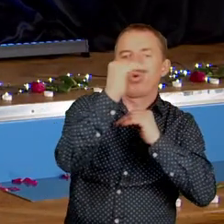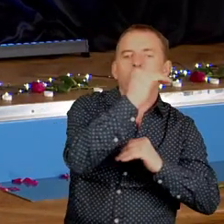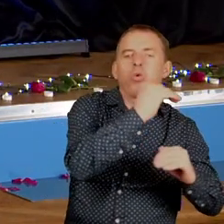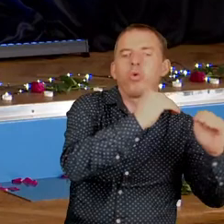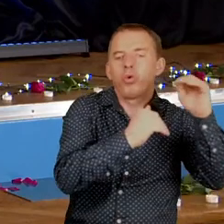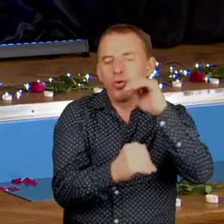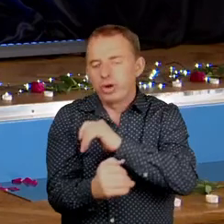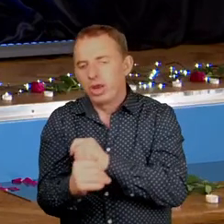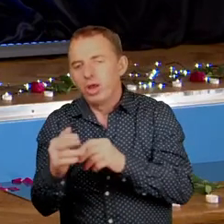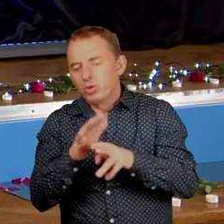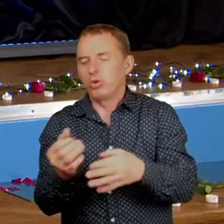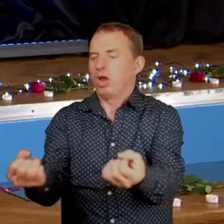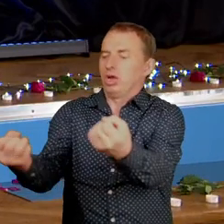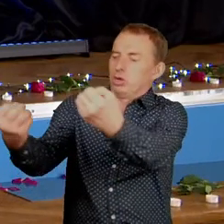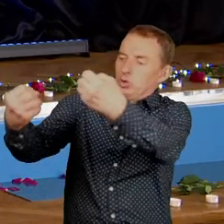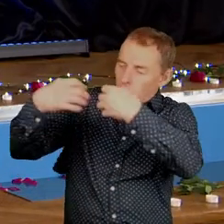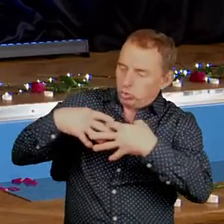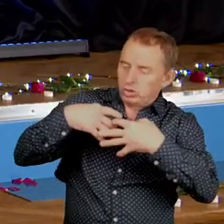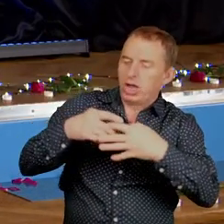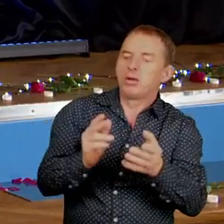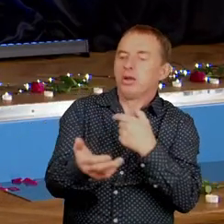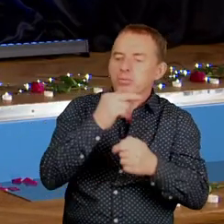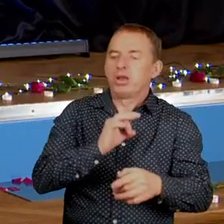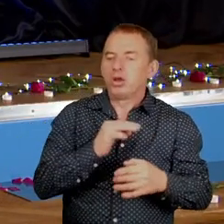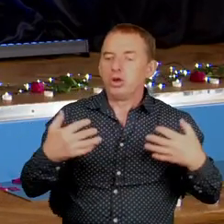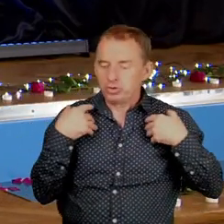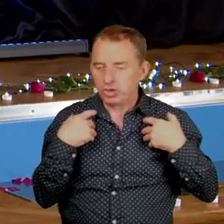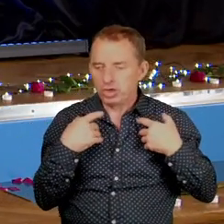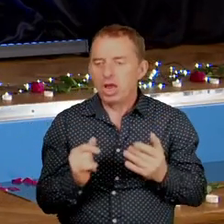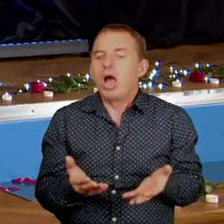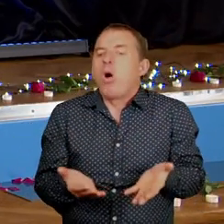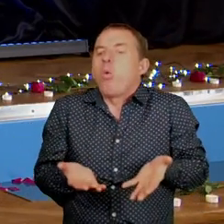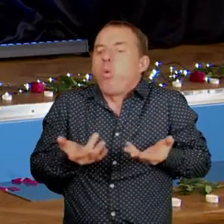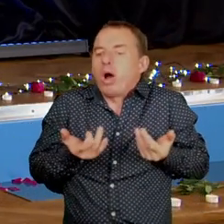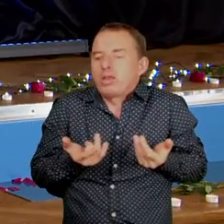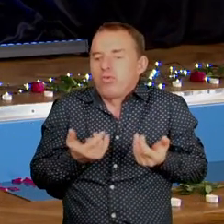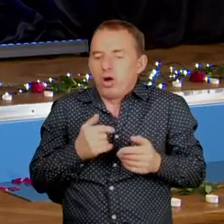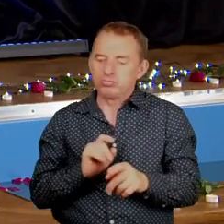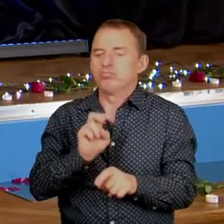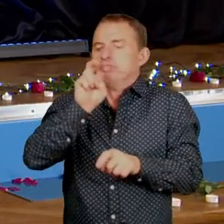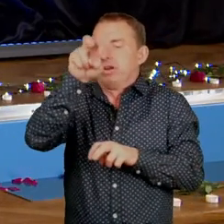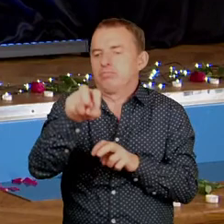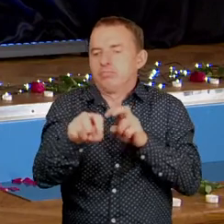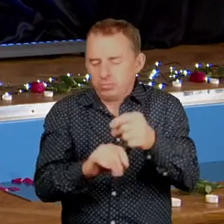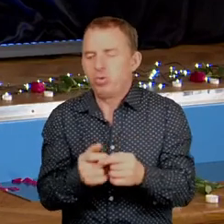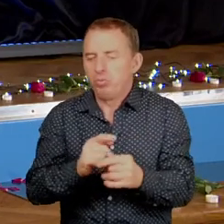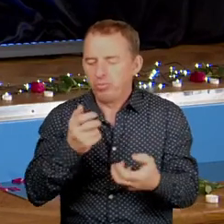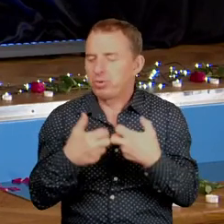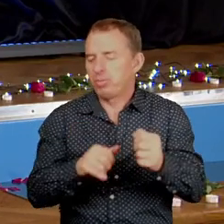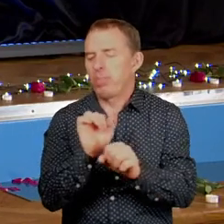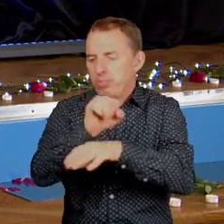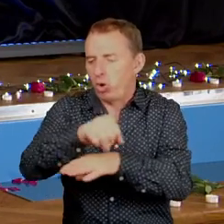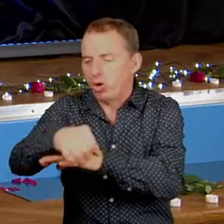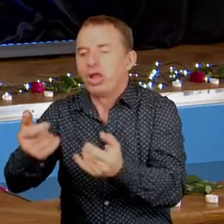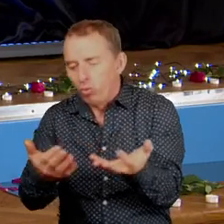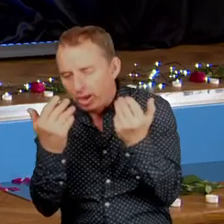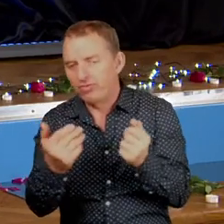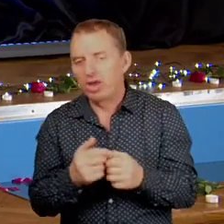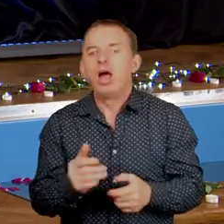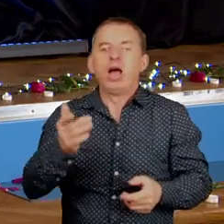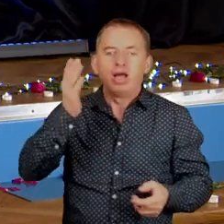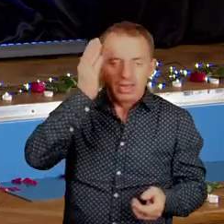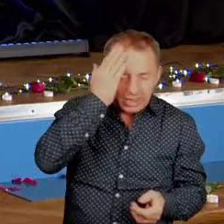którą rzuca przed nami życie, na nią jest łatwiej się wspiąć. Because we know the end of the story. Ponieważ